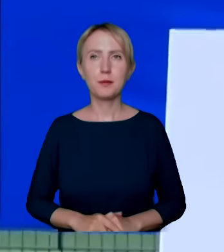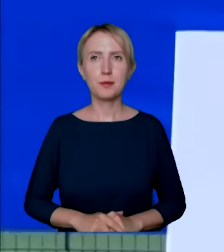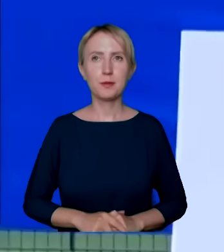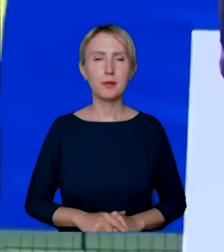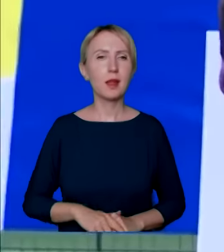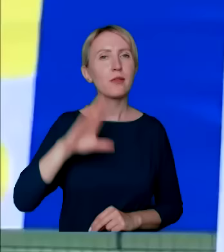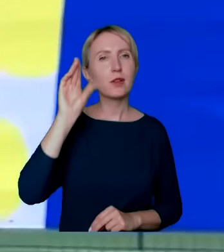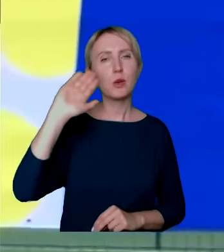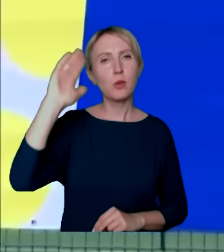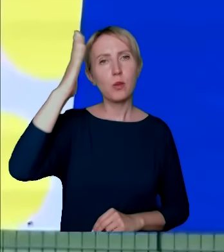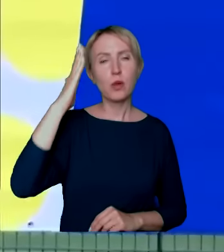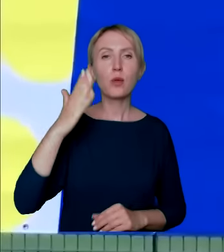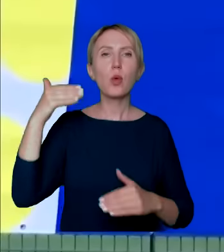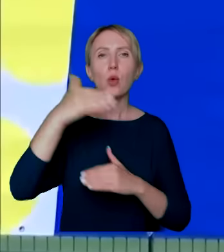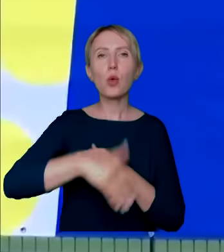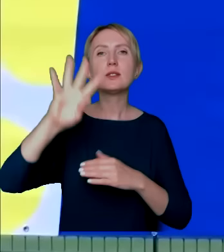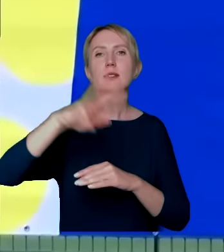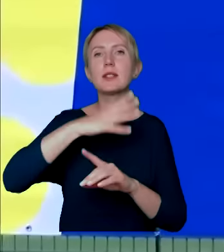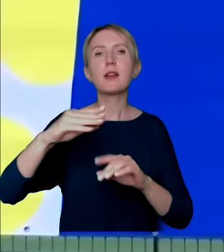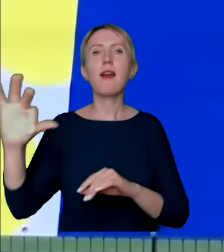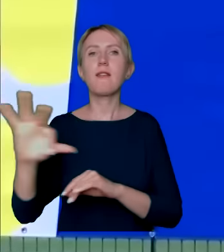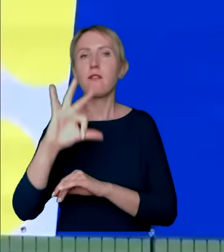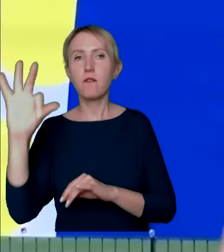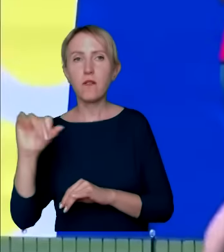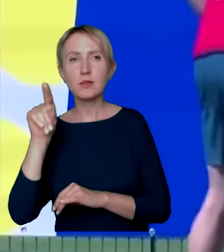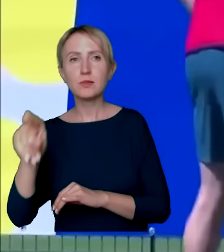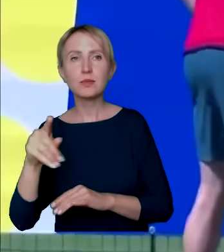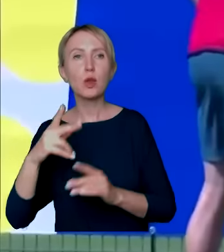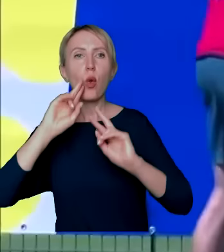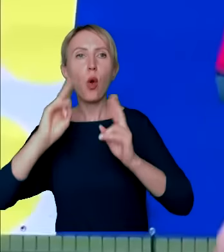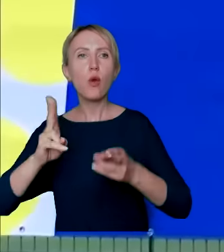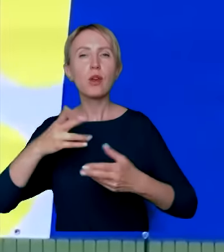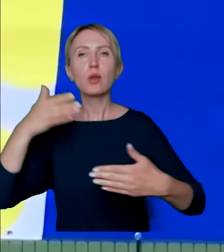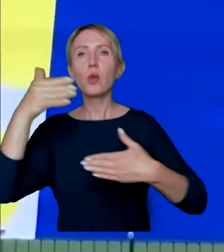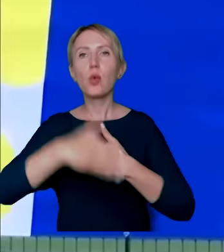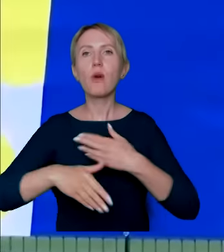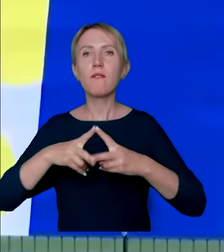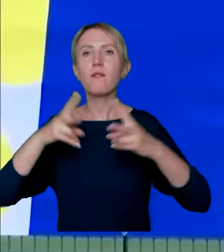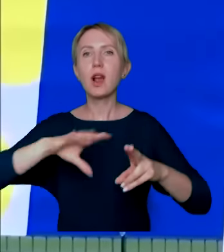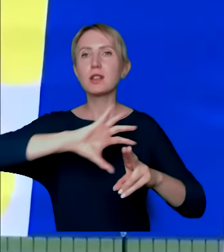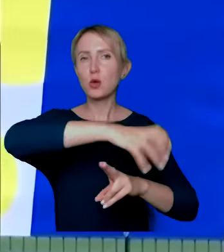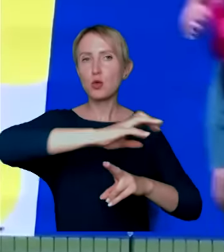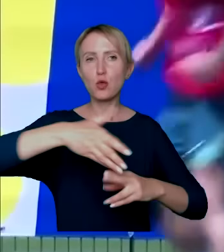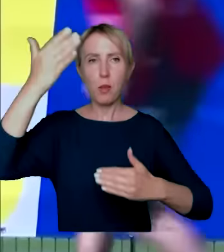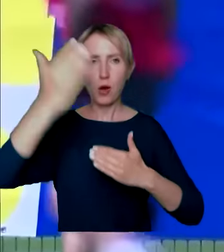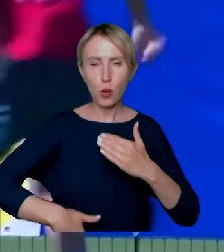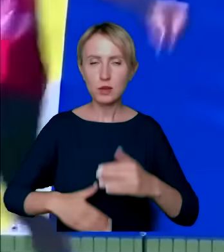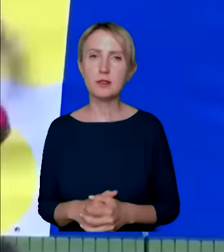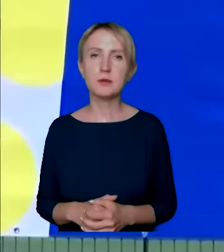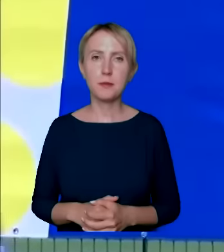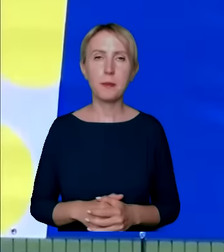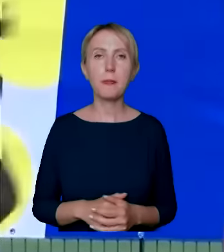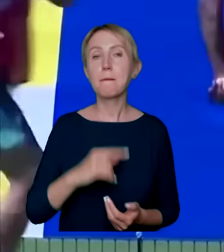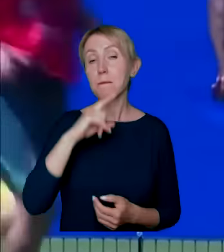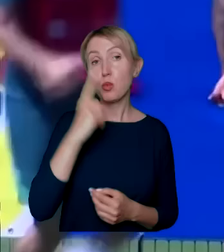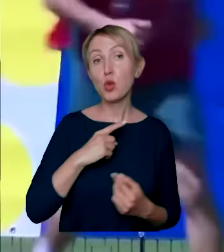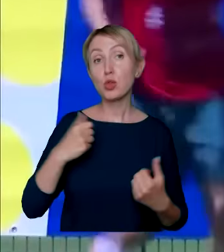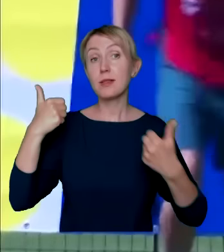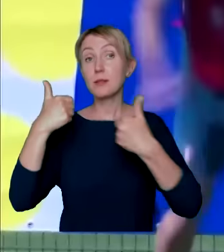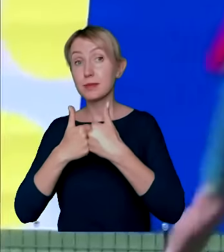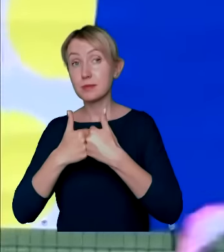poznamy końcowy układ tabeli w grupie F i tym samym oficjalnie dobiegnie końca faza grupowa mistrzostw. Pewna awansu Portugalia zagra z debiutującą,